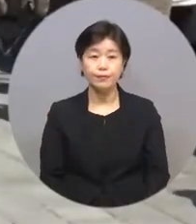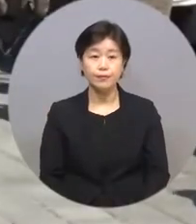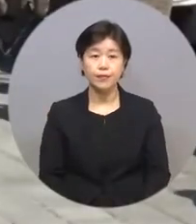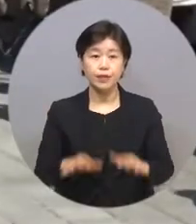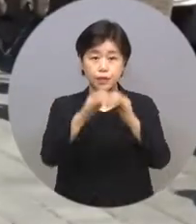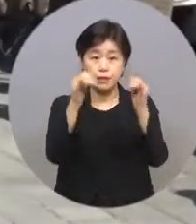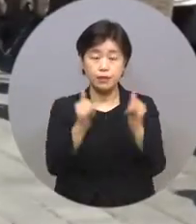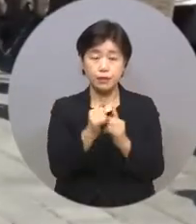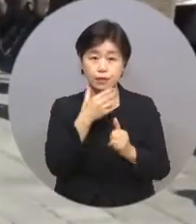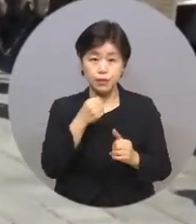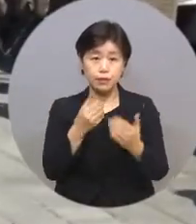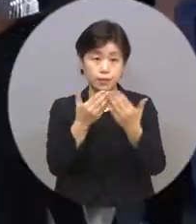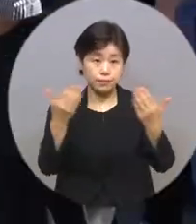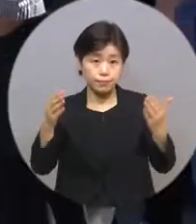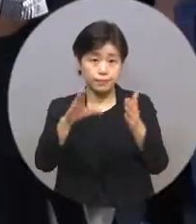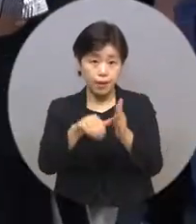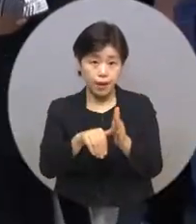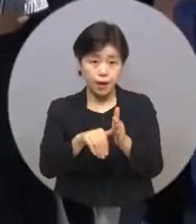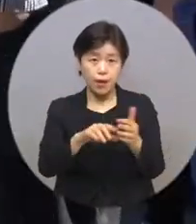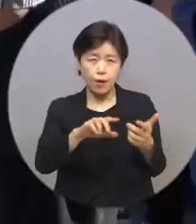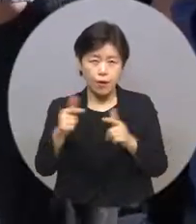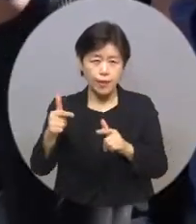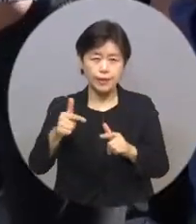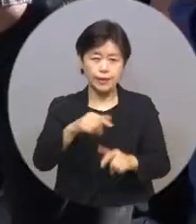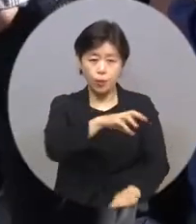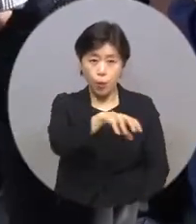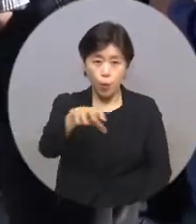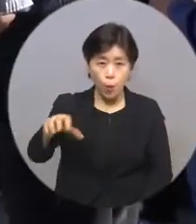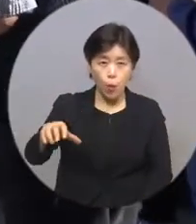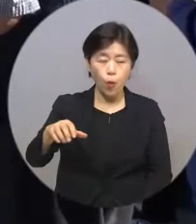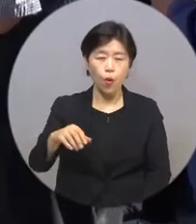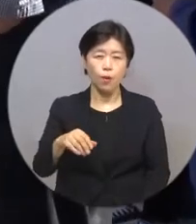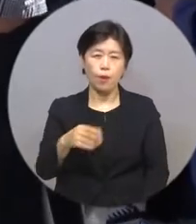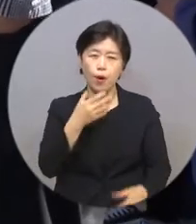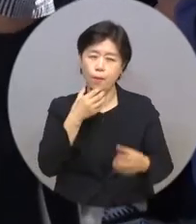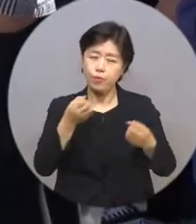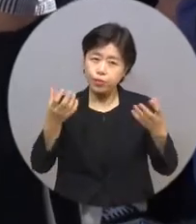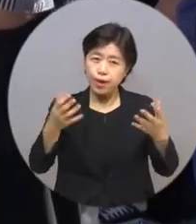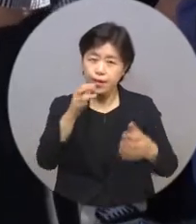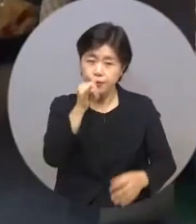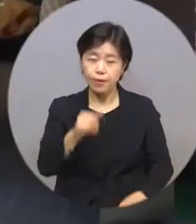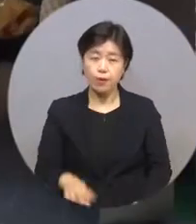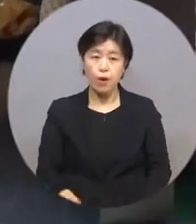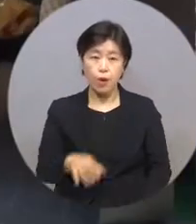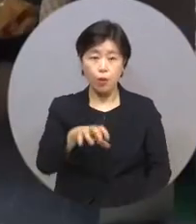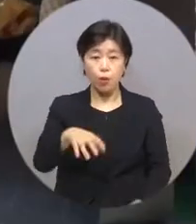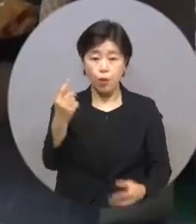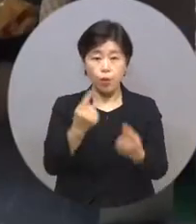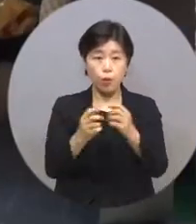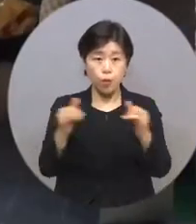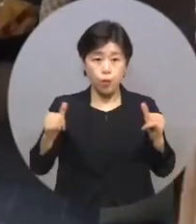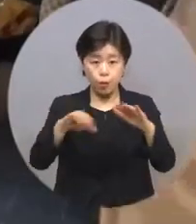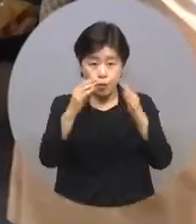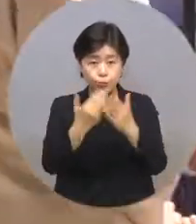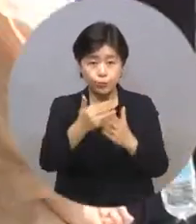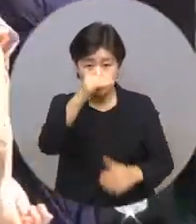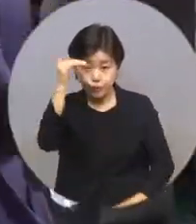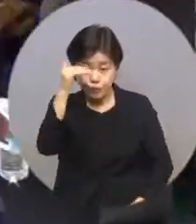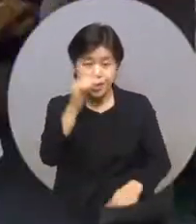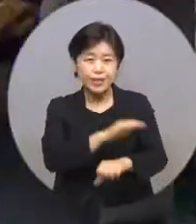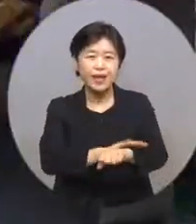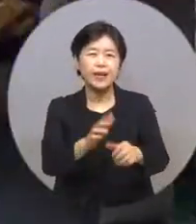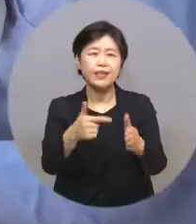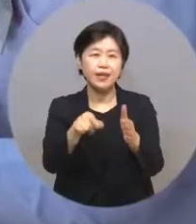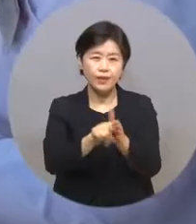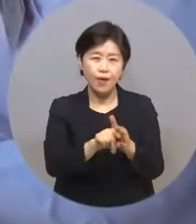사회복지 박람회 행사에는 각종 부대행사 등 박람회를 찾은 모든 분들이 즐겁게 관람할 수 있도록 다양한